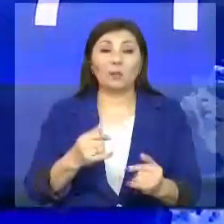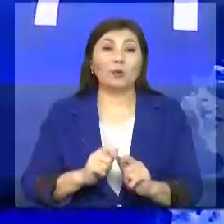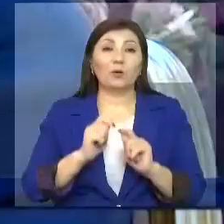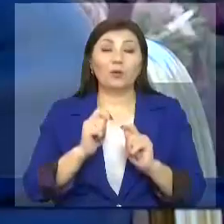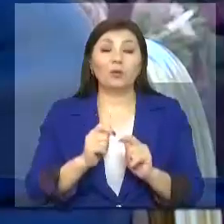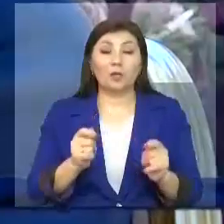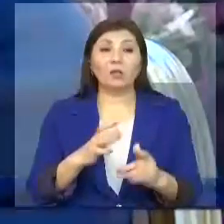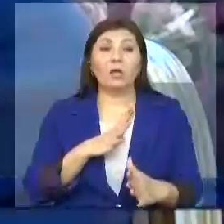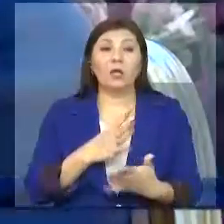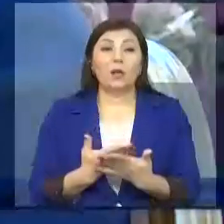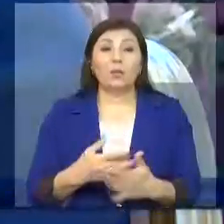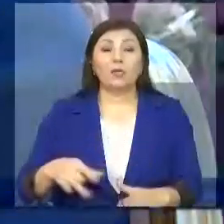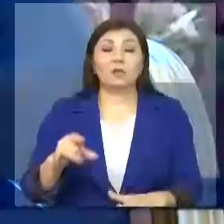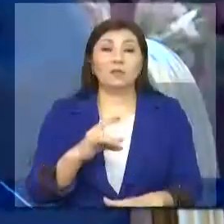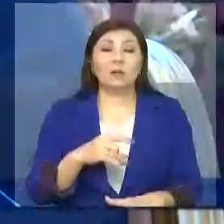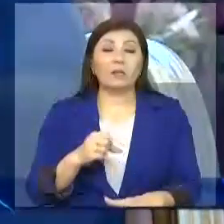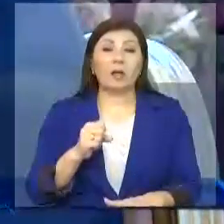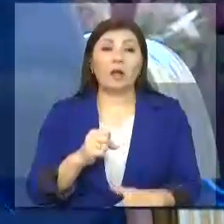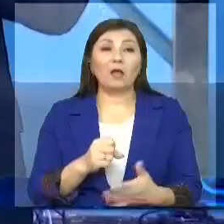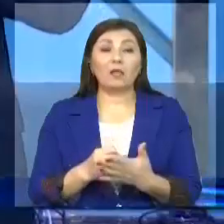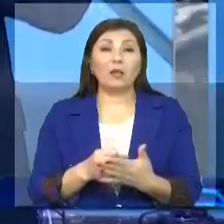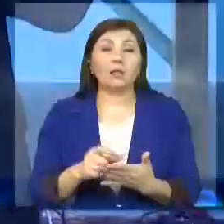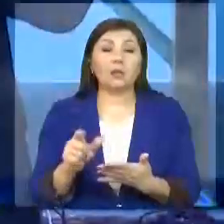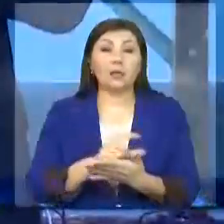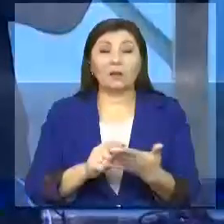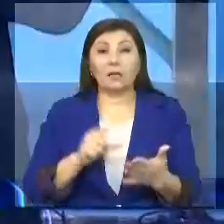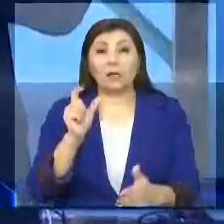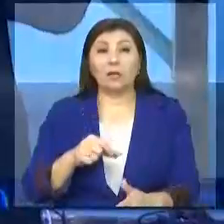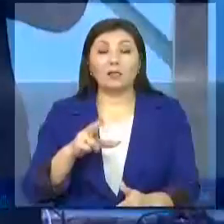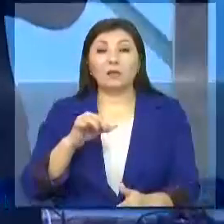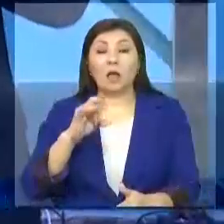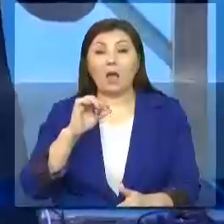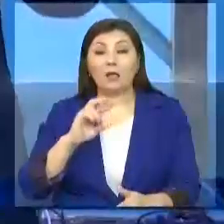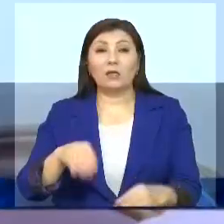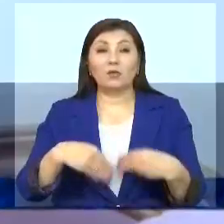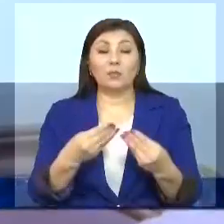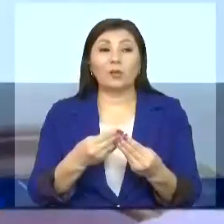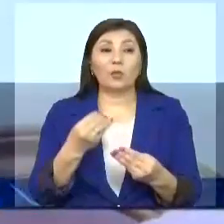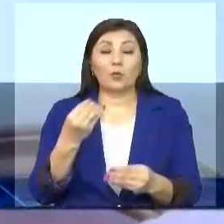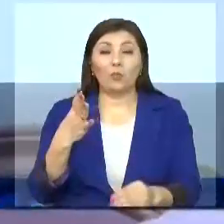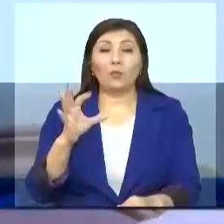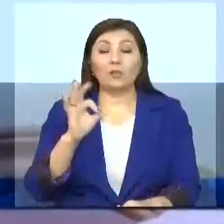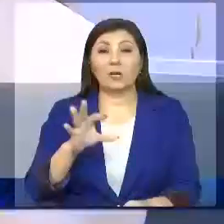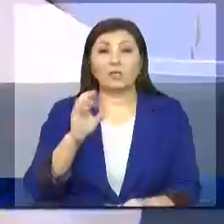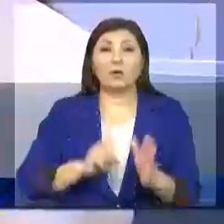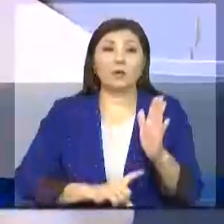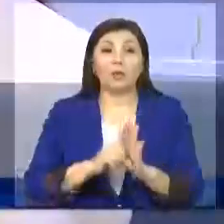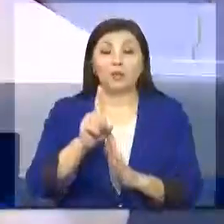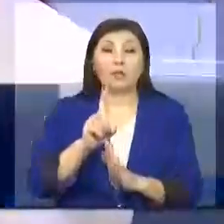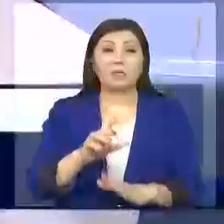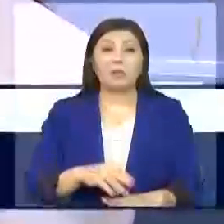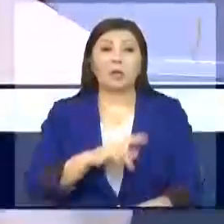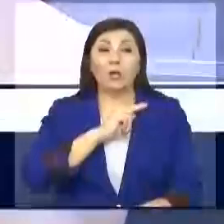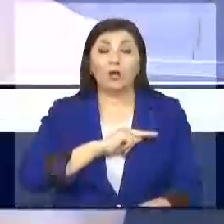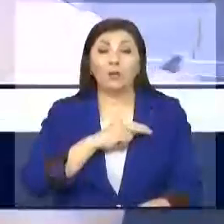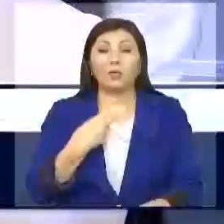деп отырмыз. Айта кетейік, радио атауын ақын Қалқаман Сарин ұсынған. Әуе толқыны 15-ші қазаннан бастап іске қосылды. 23-ші